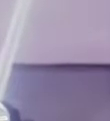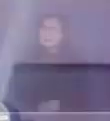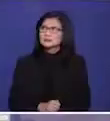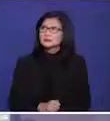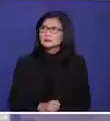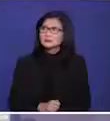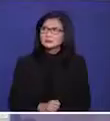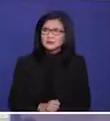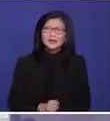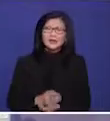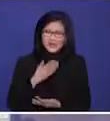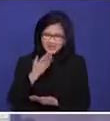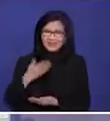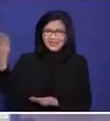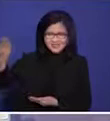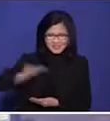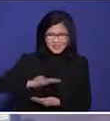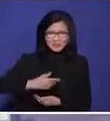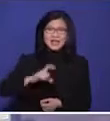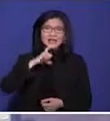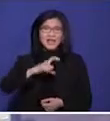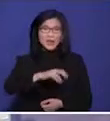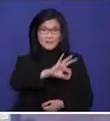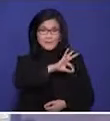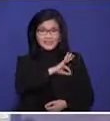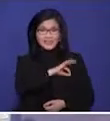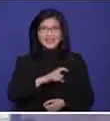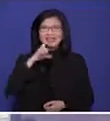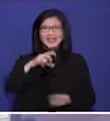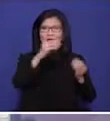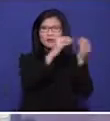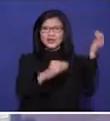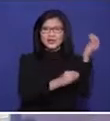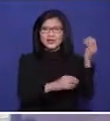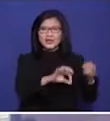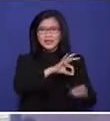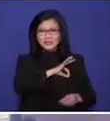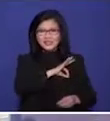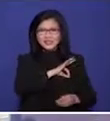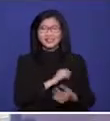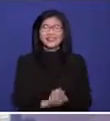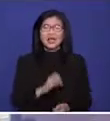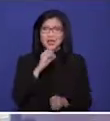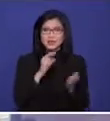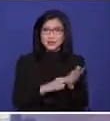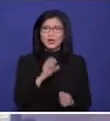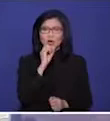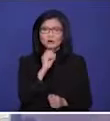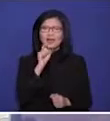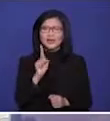langsung saja kita sambut calon presiden dan calon wakil presiden nomor urut 01